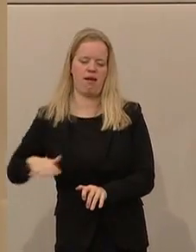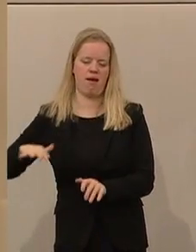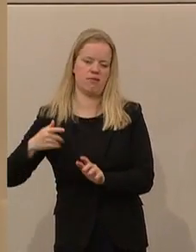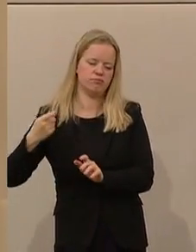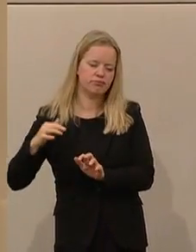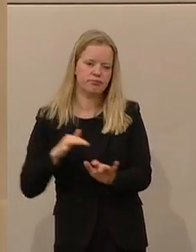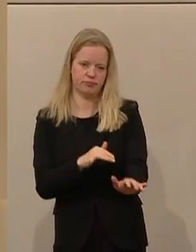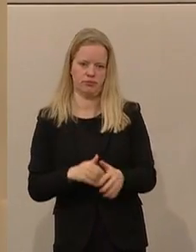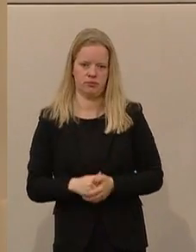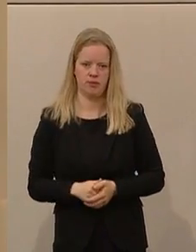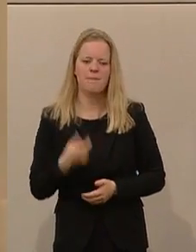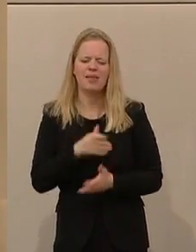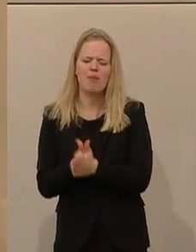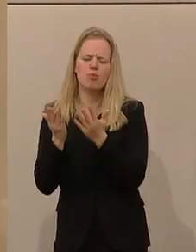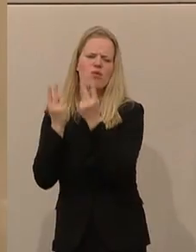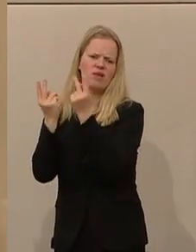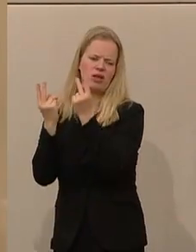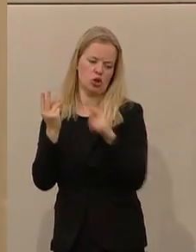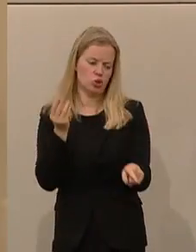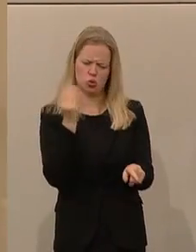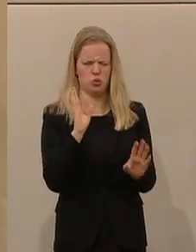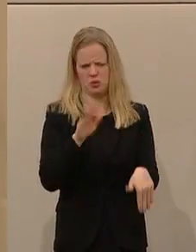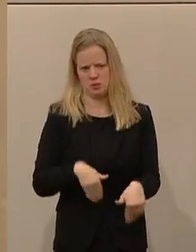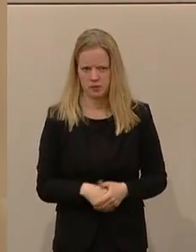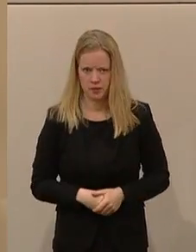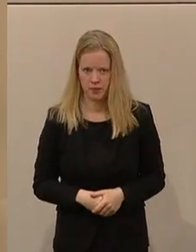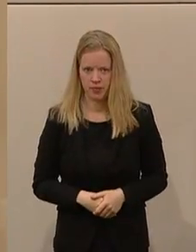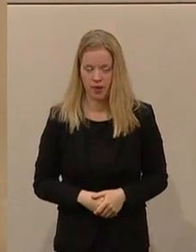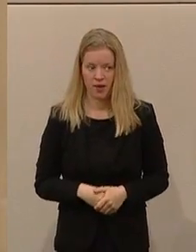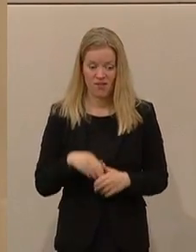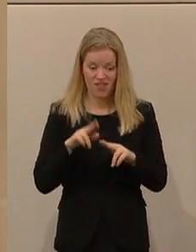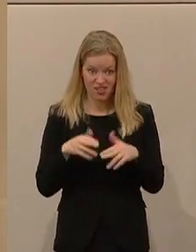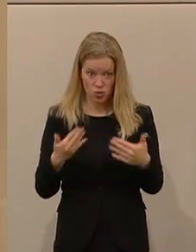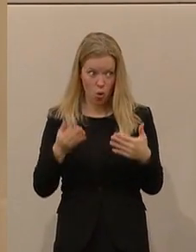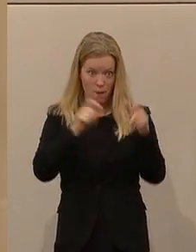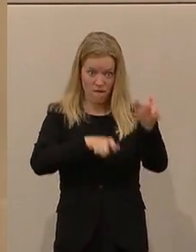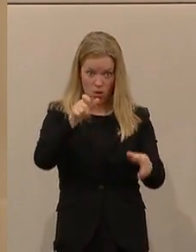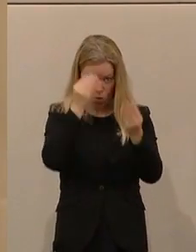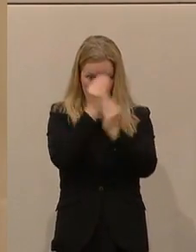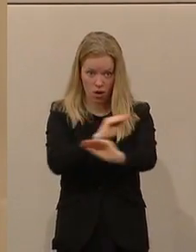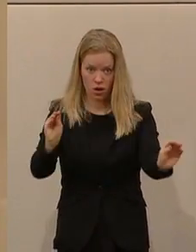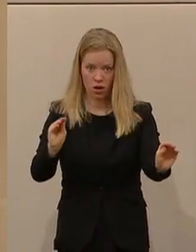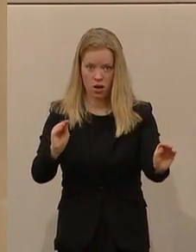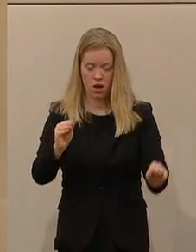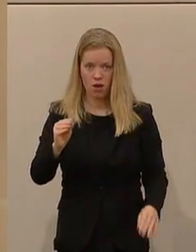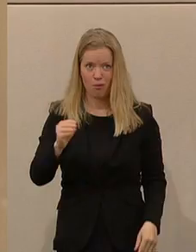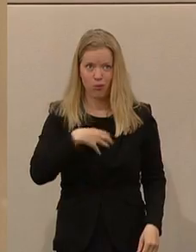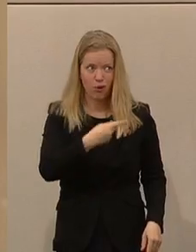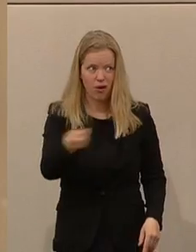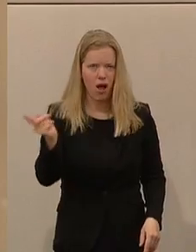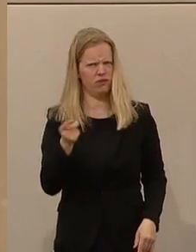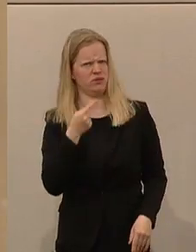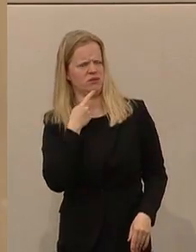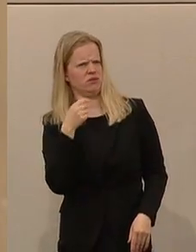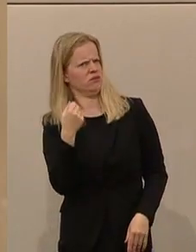Parteibuch hochrelevant. Das sind Dinge, wenn ich das der Bevölkerung sage, dann schütteln die nur den Kopf. Und wenn wir ehrlich